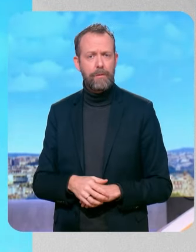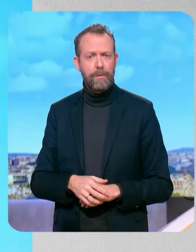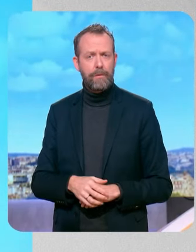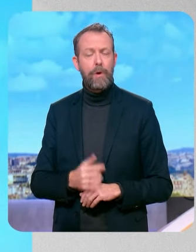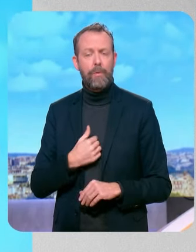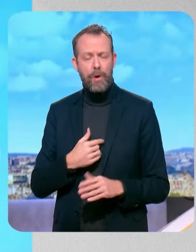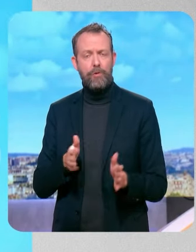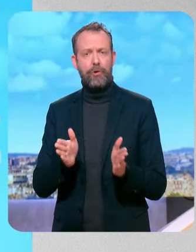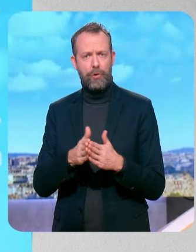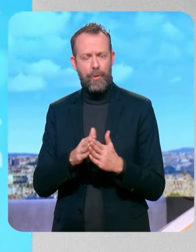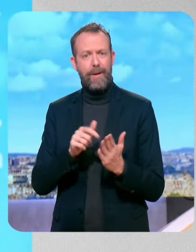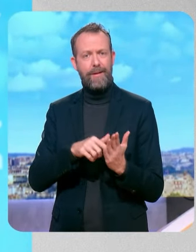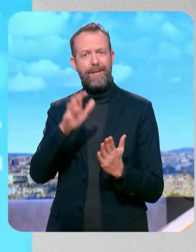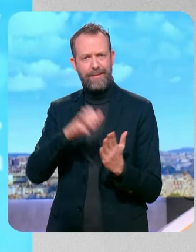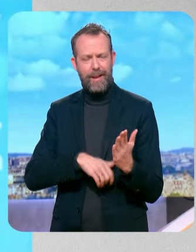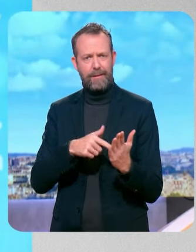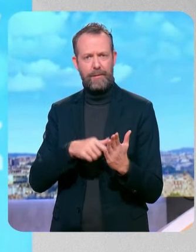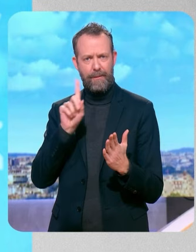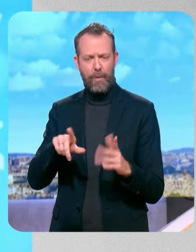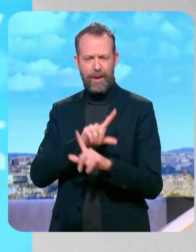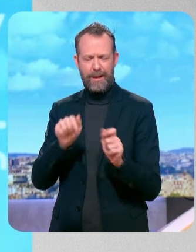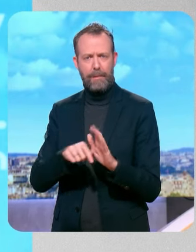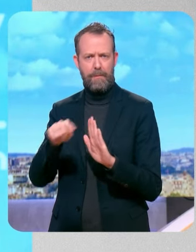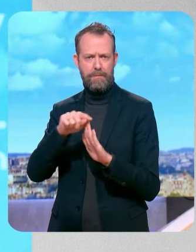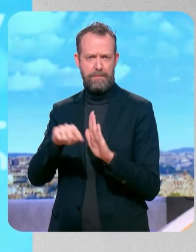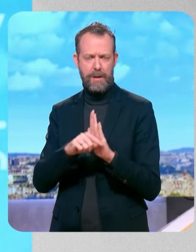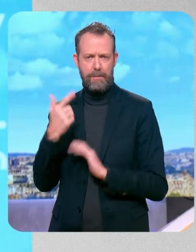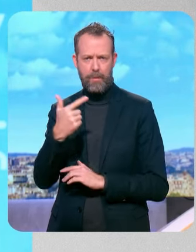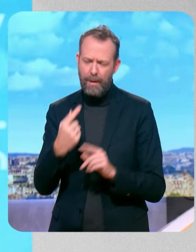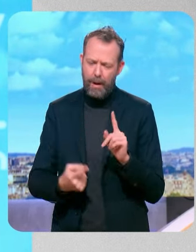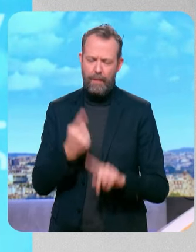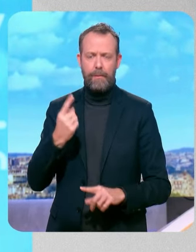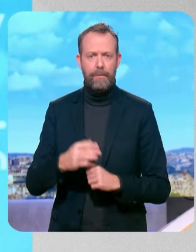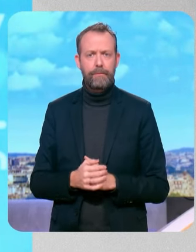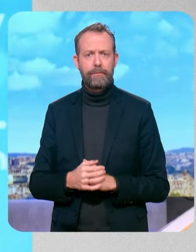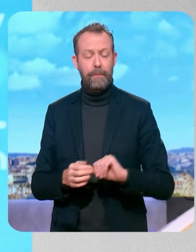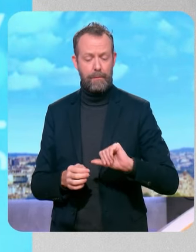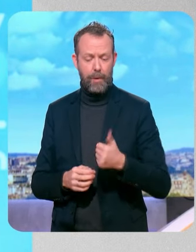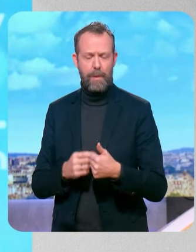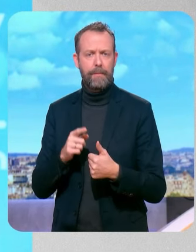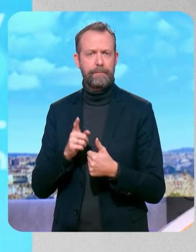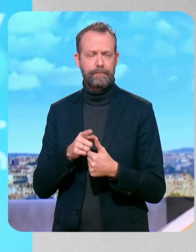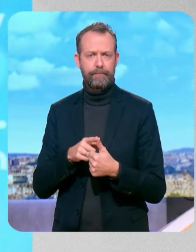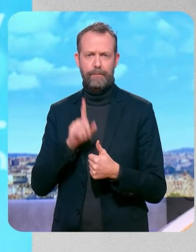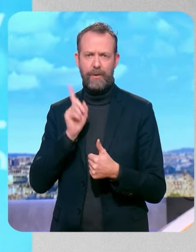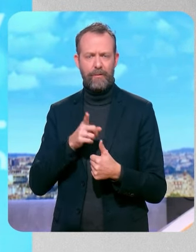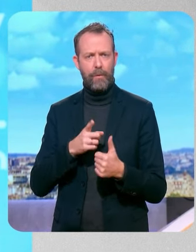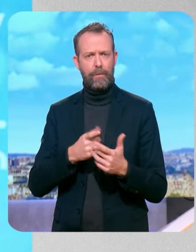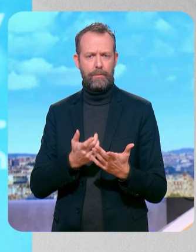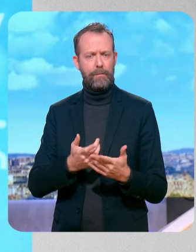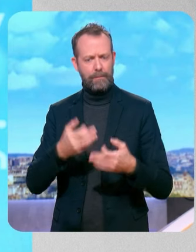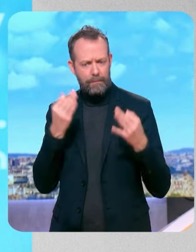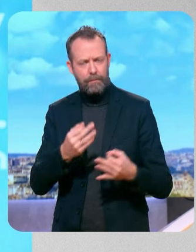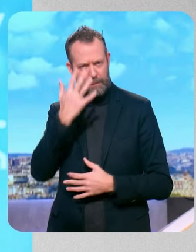J'ai demandé que le texte respecte les deux principes essentiels. Un, qu'on ait de la rigueur, c'est-à-dire